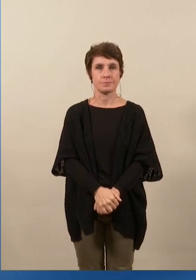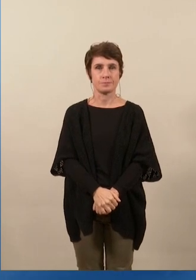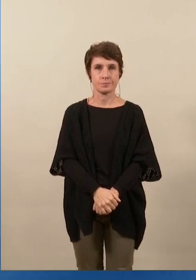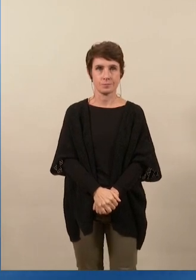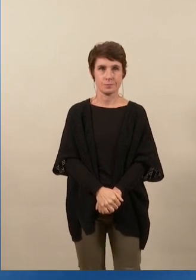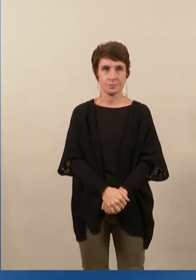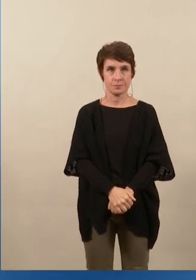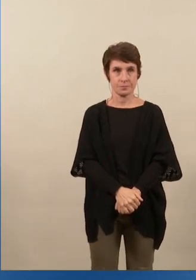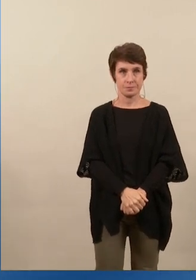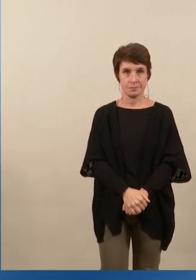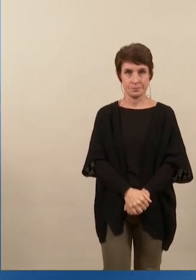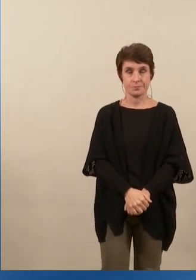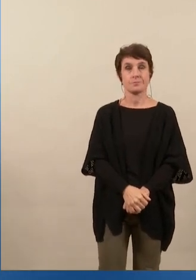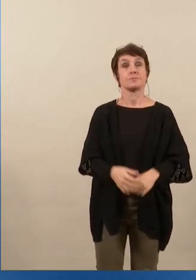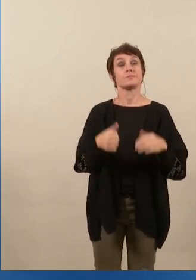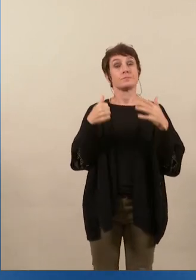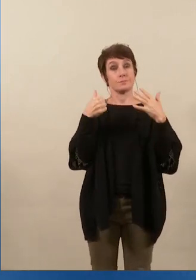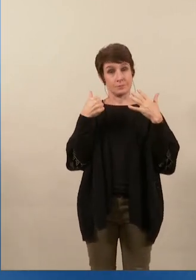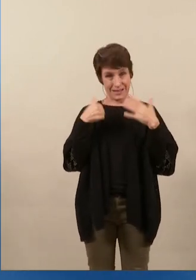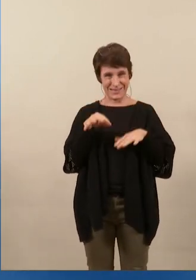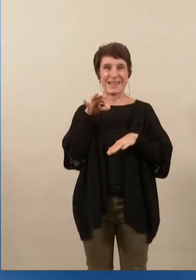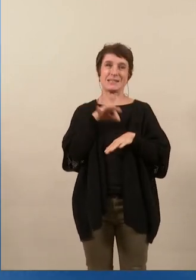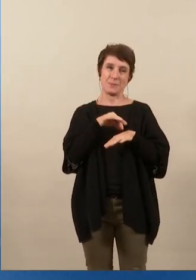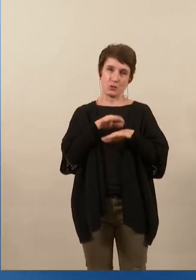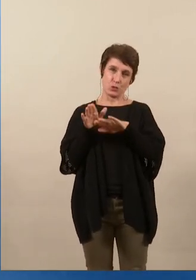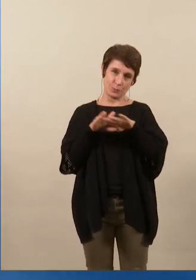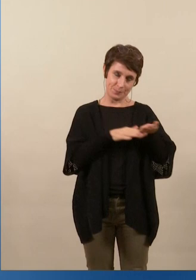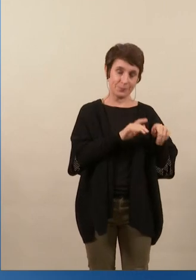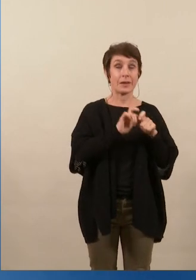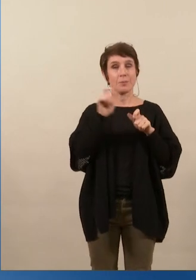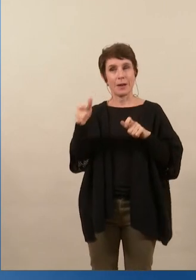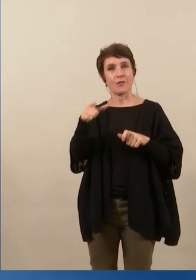hypocrisie 16 minutes donc nous passons à Monsieur